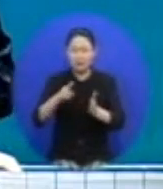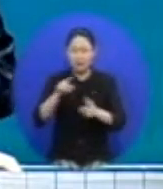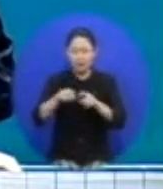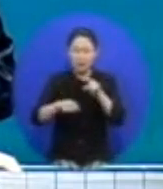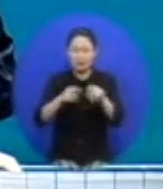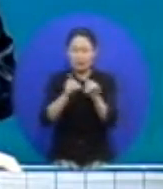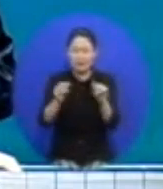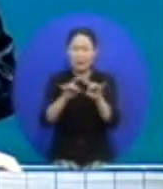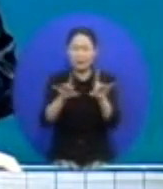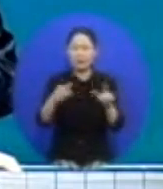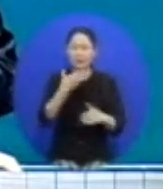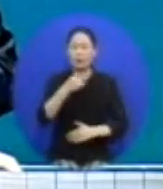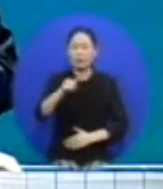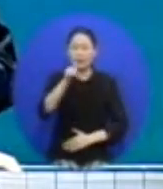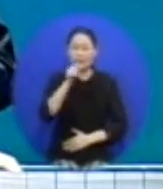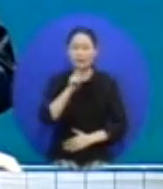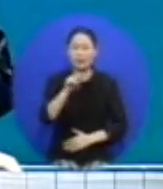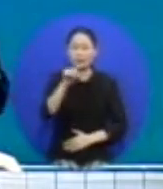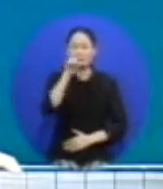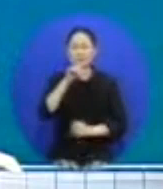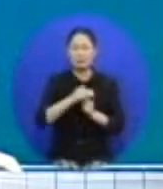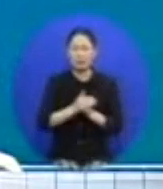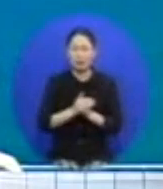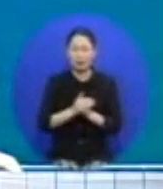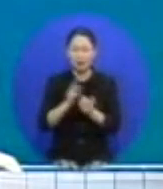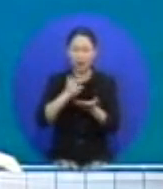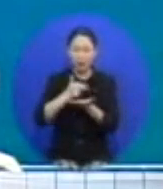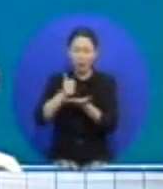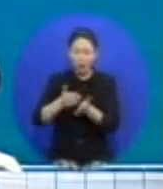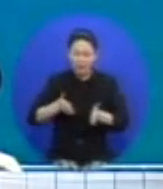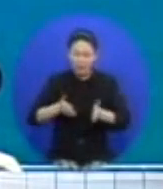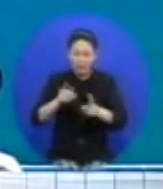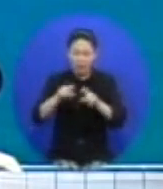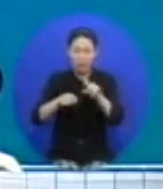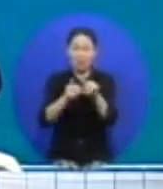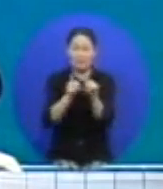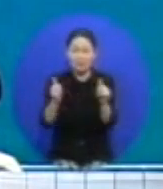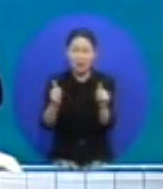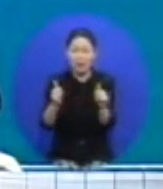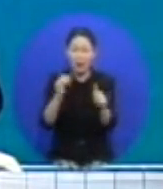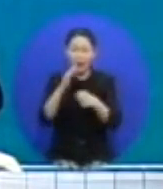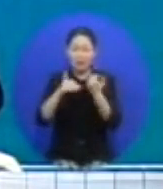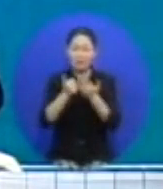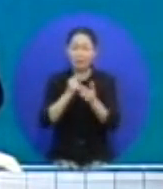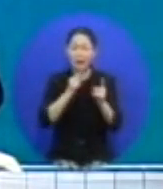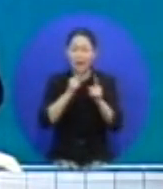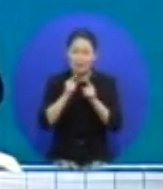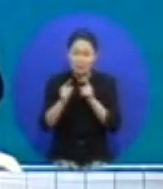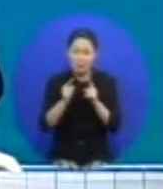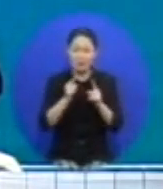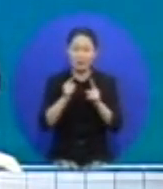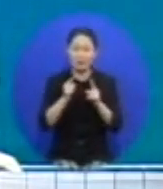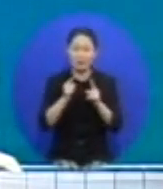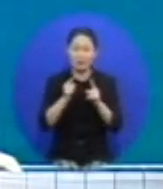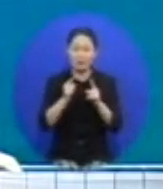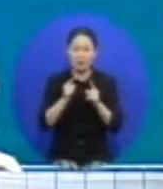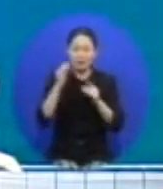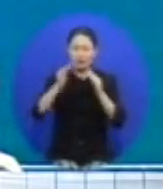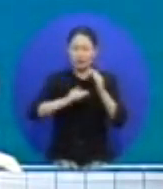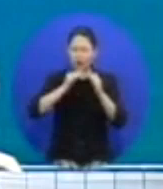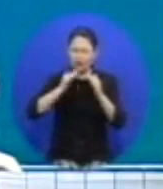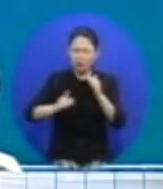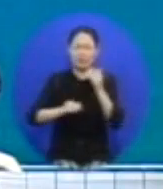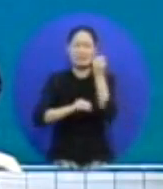그랬습니다 그의 길을 걷는 자 하나님의 말씀이 절대